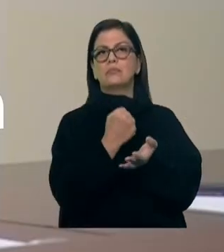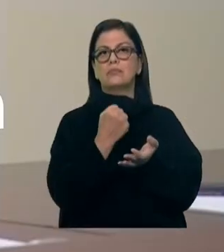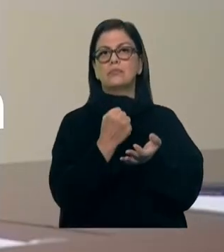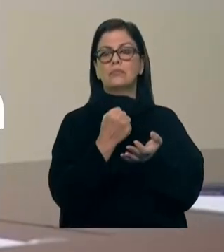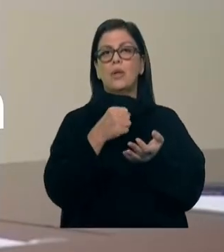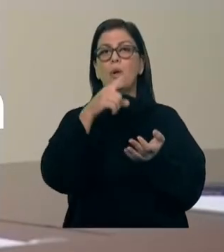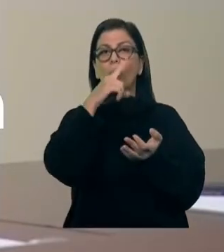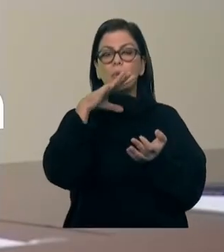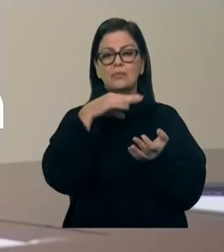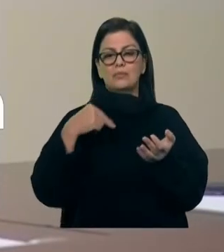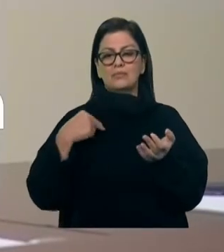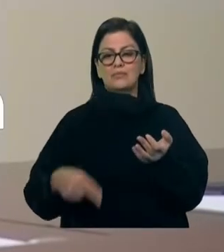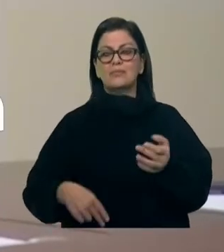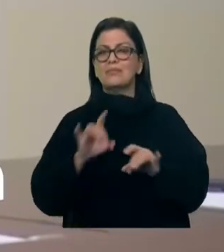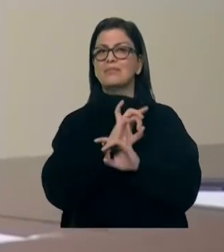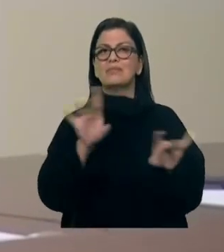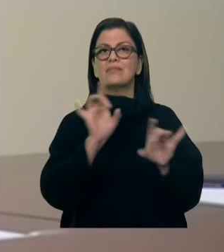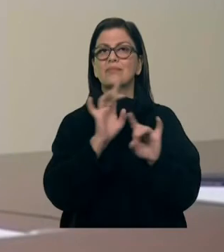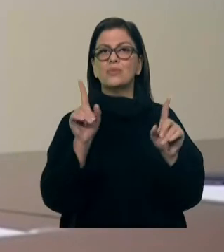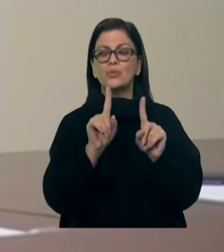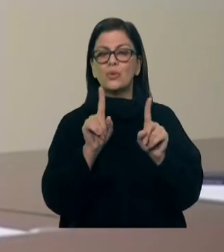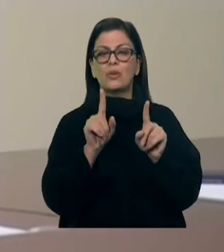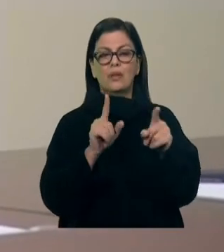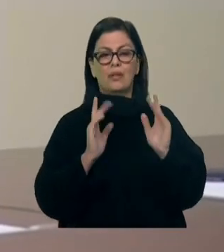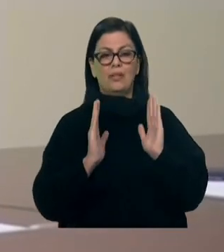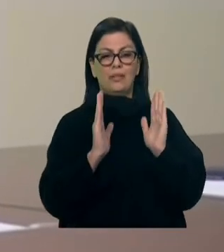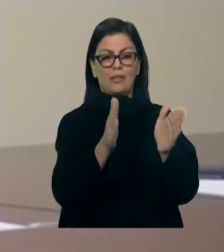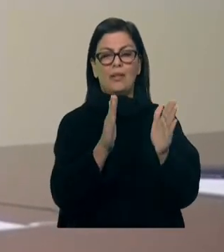mətbuat üçün açıqlamalarında nəqliyyat dəhlizi ifadəsinin